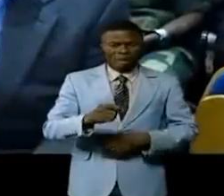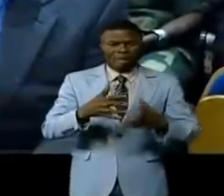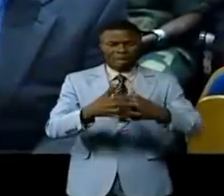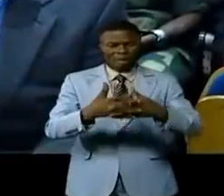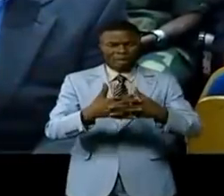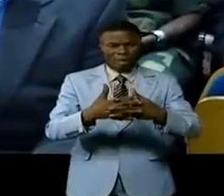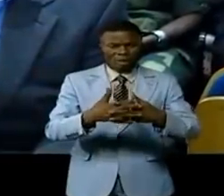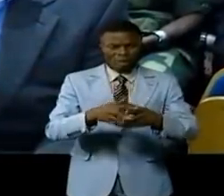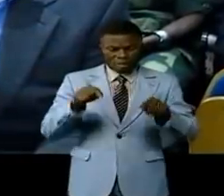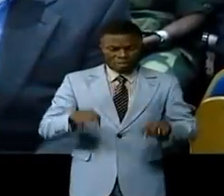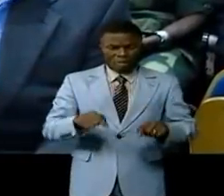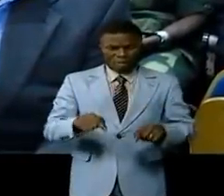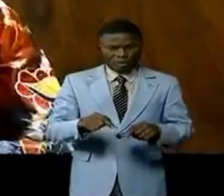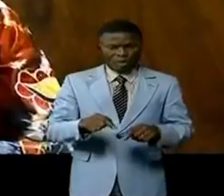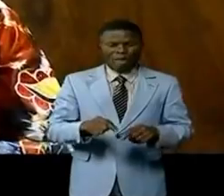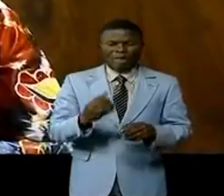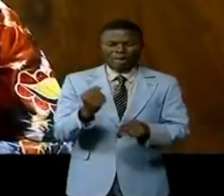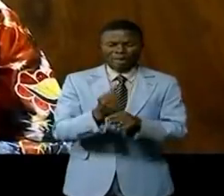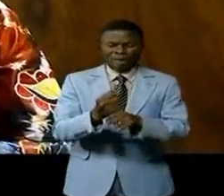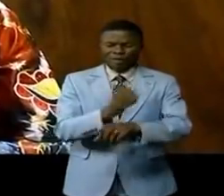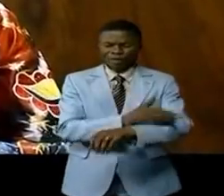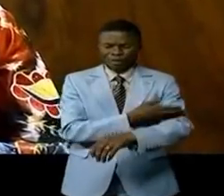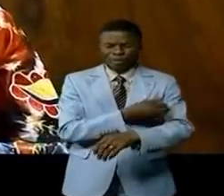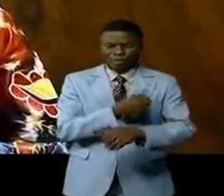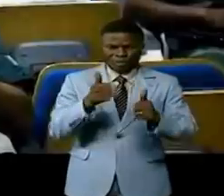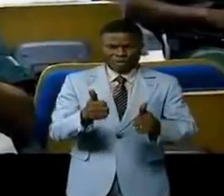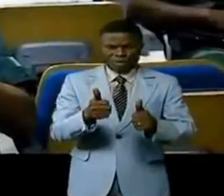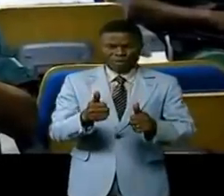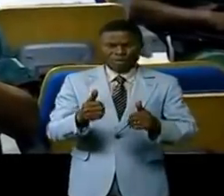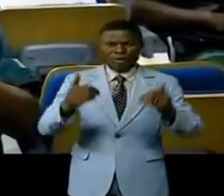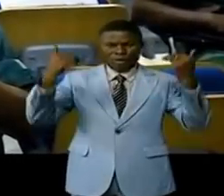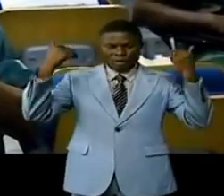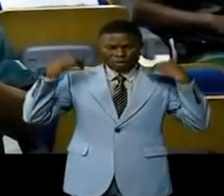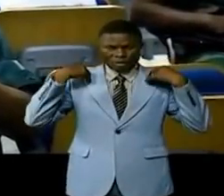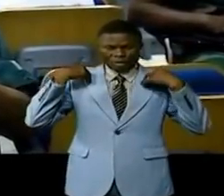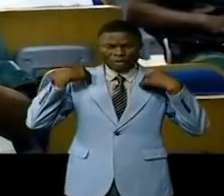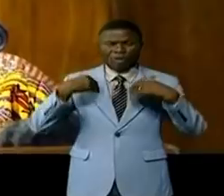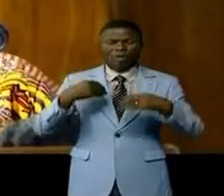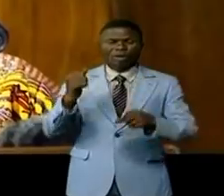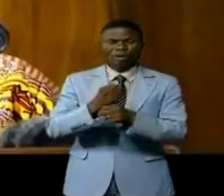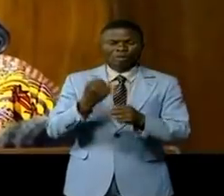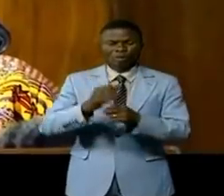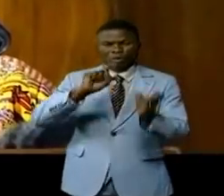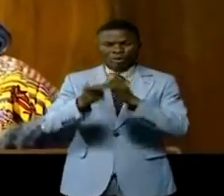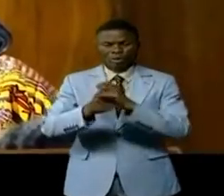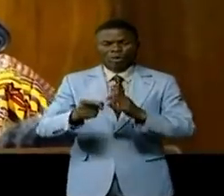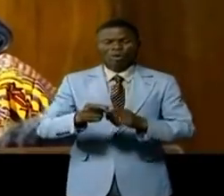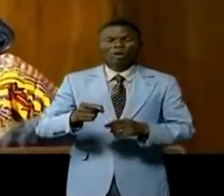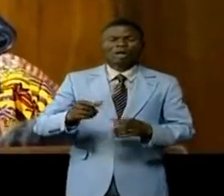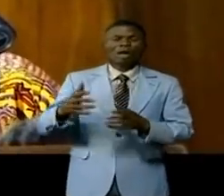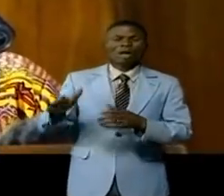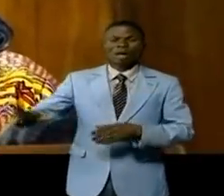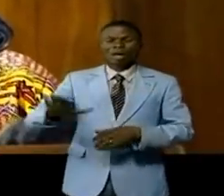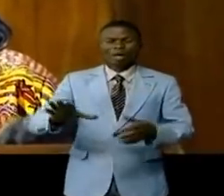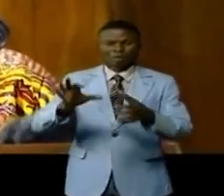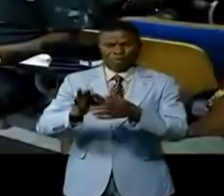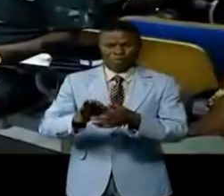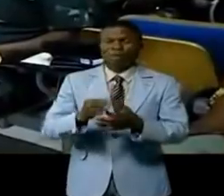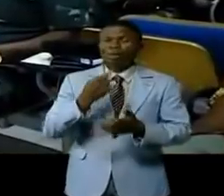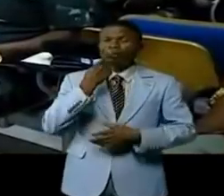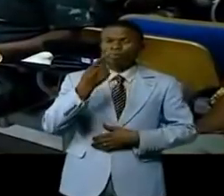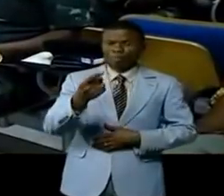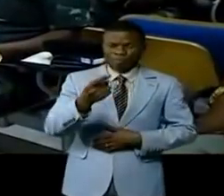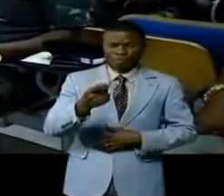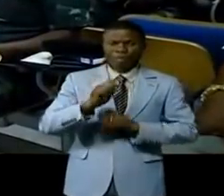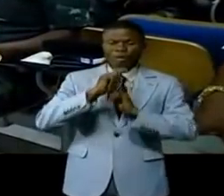qui en ces jours produit des effets palpables. La chef de la section du secteur de réforme de la MONUSCO a quant à elle indiqué que ses